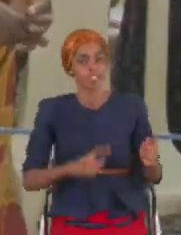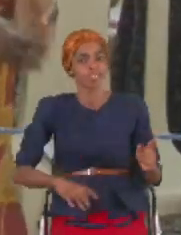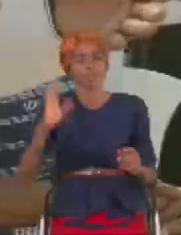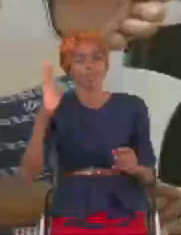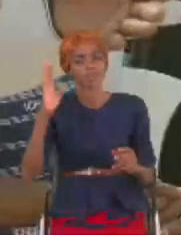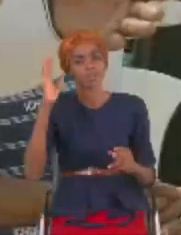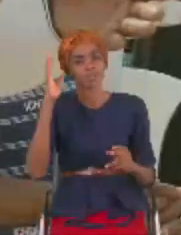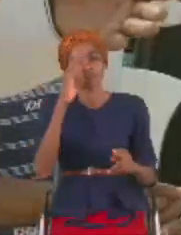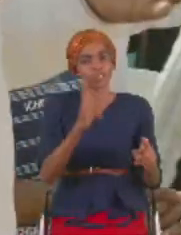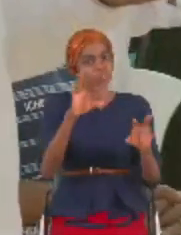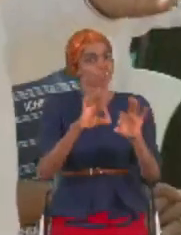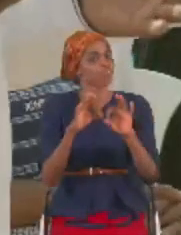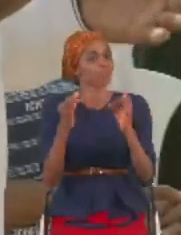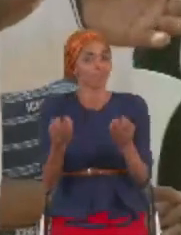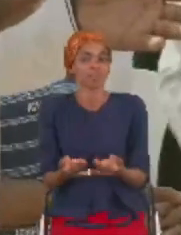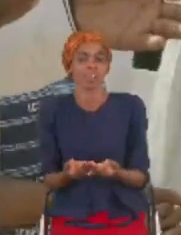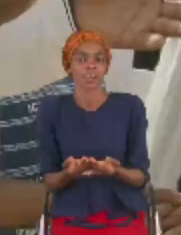battat nollet